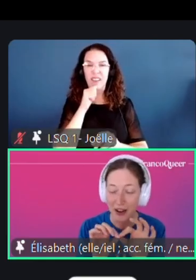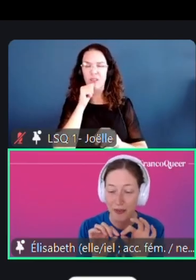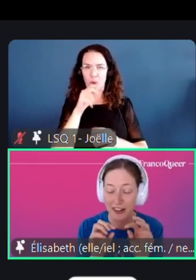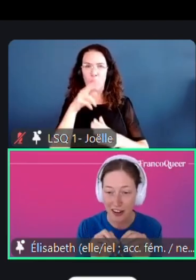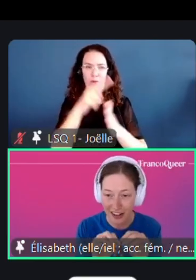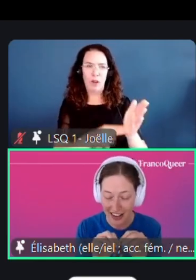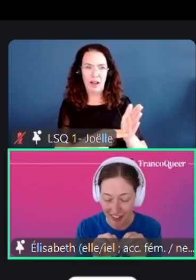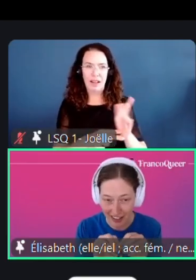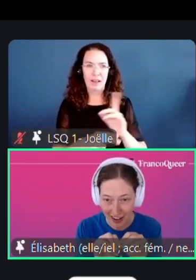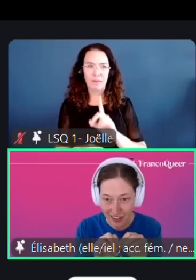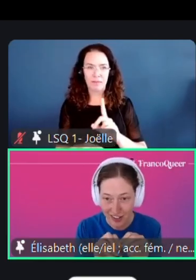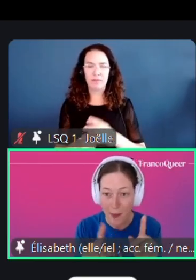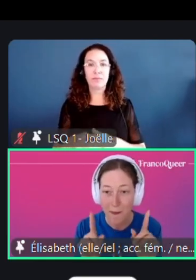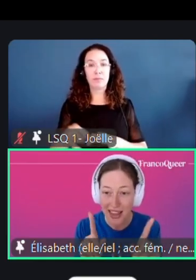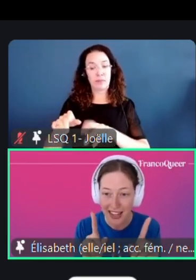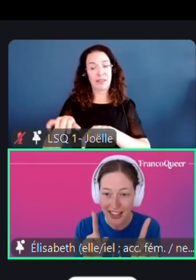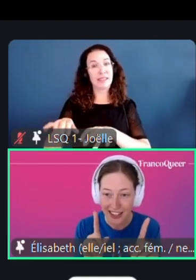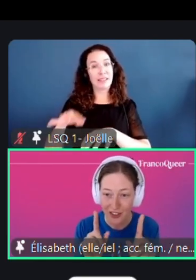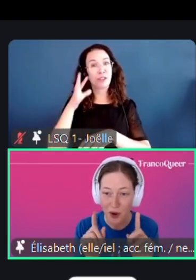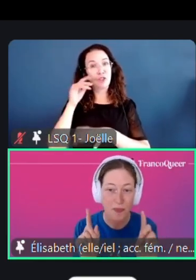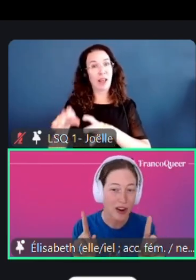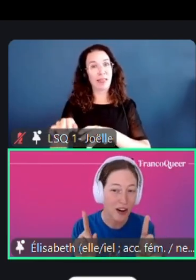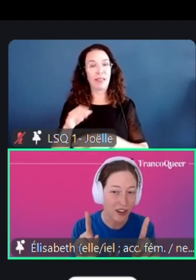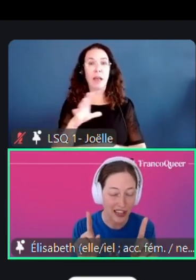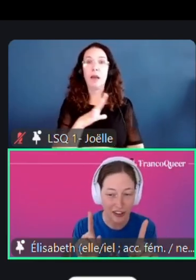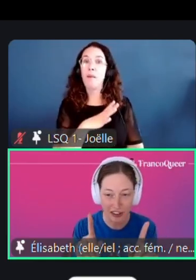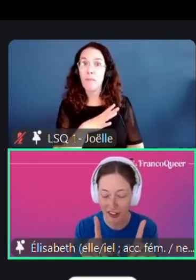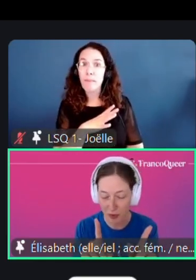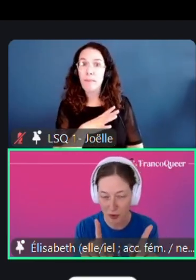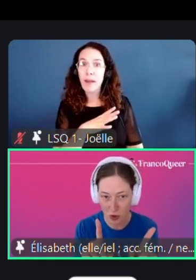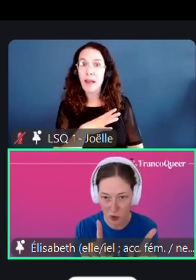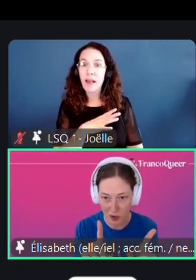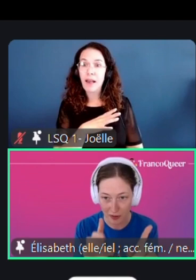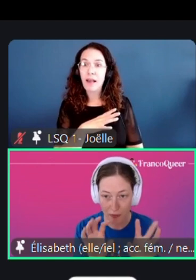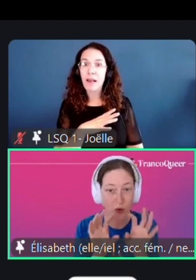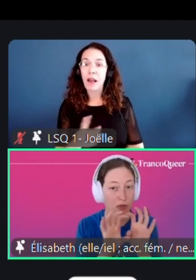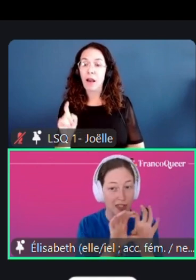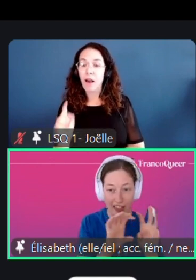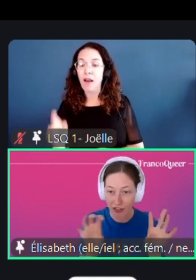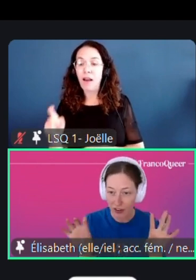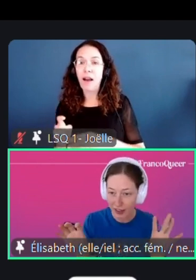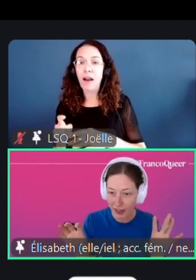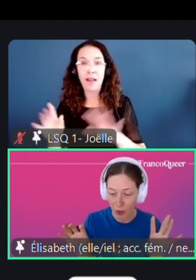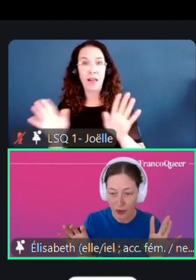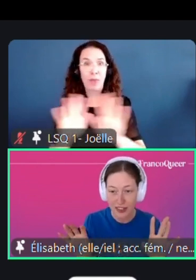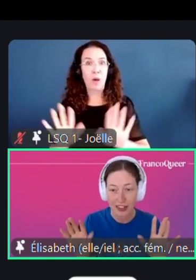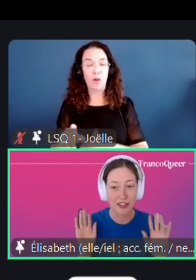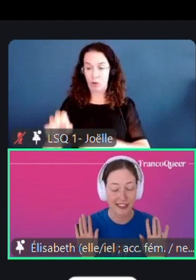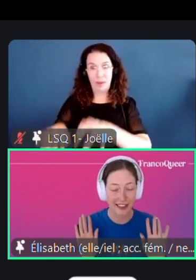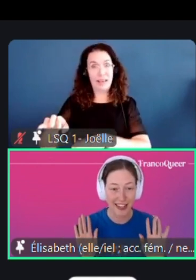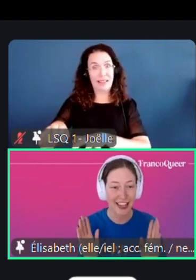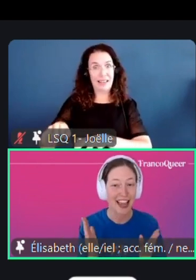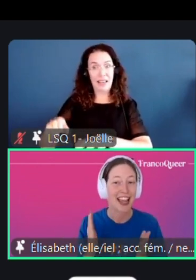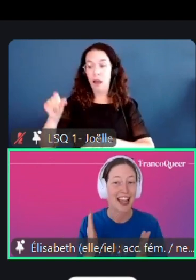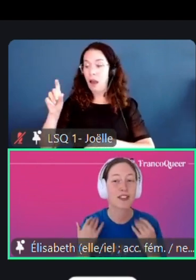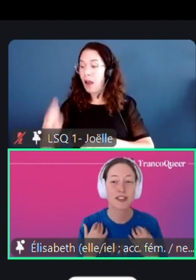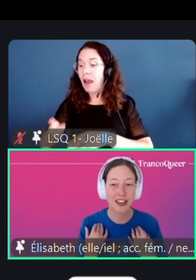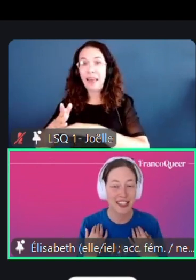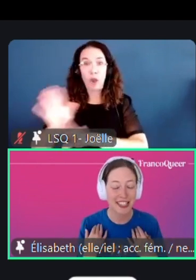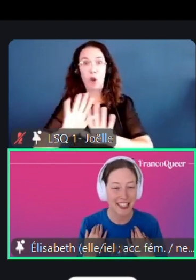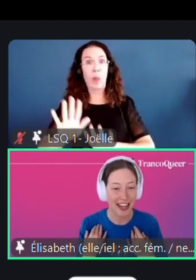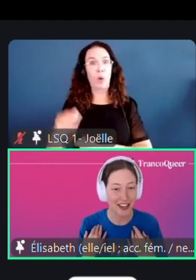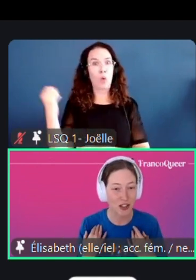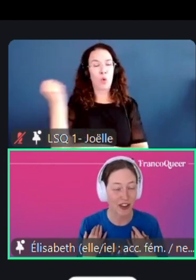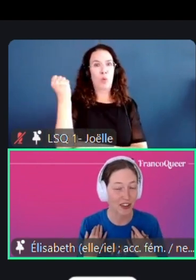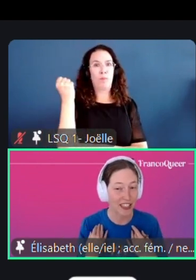l'heure dans le clavardage, mais de ne pas envoyer votre réponse tout de suite. Donc, vous écrivez votre réponse et vous attendez. Et là, je